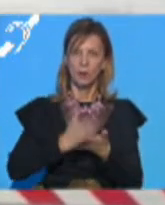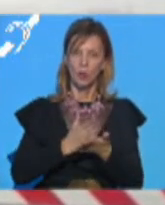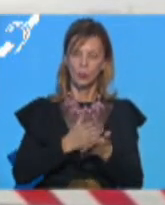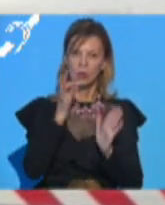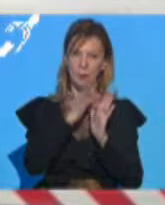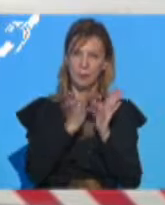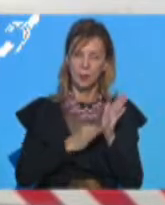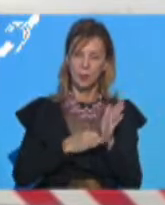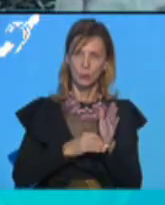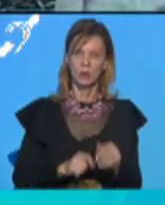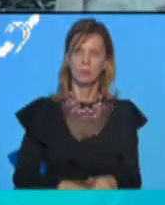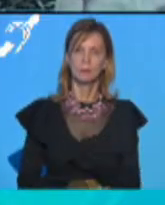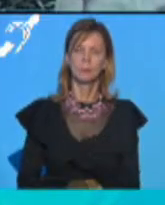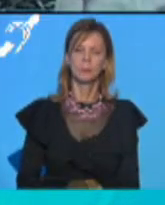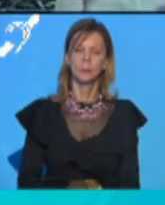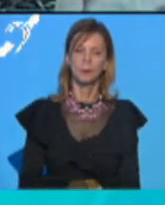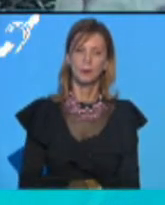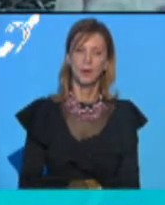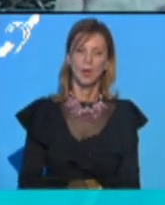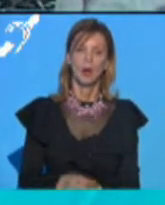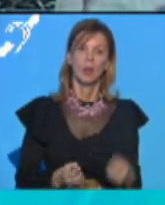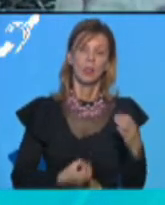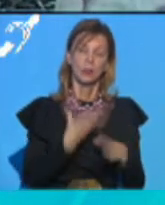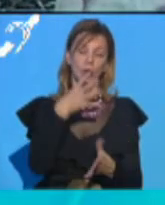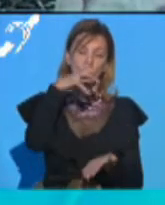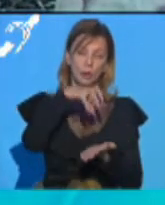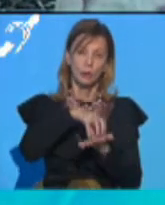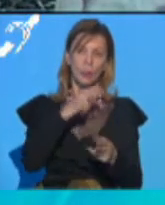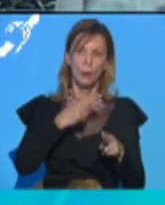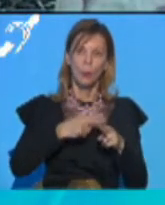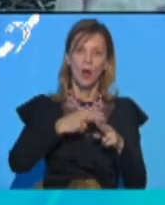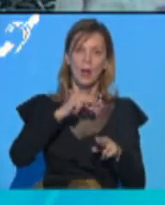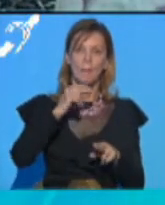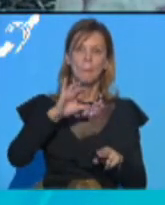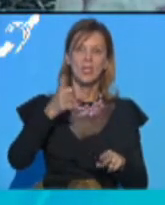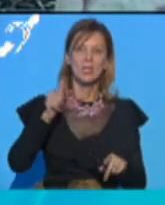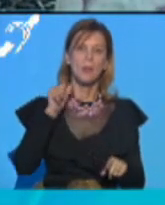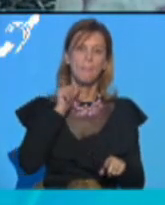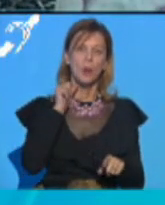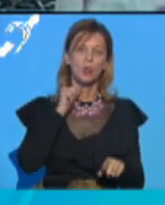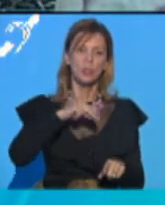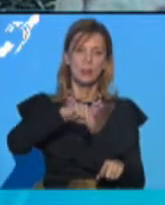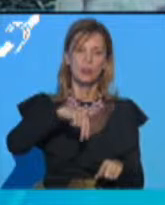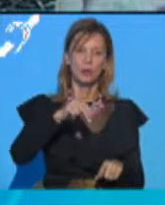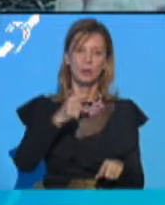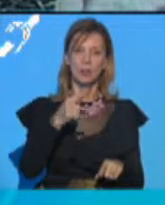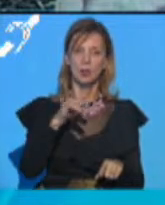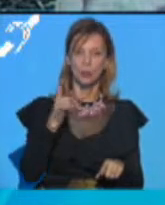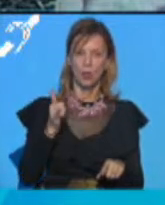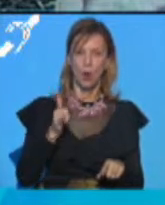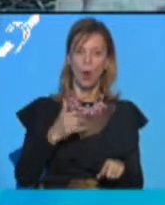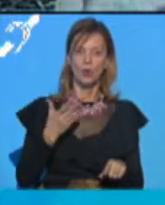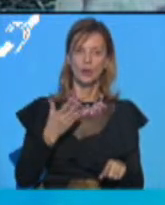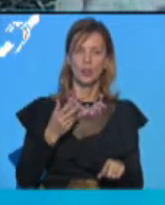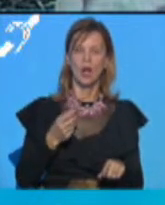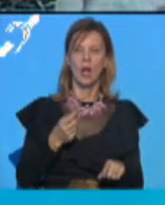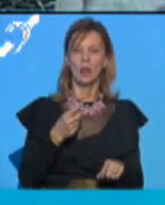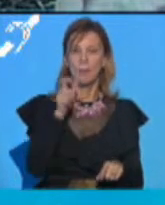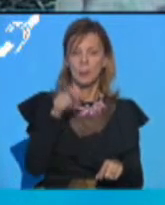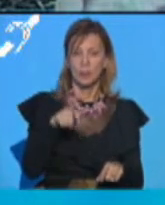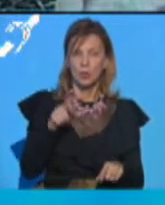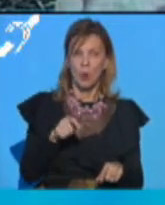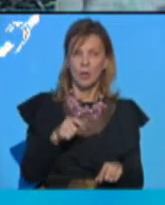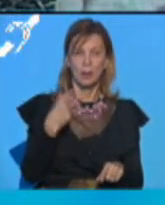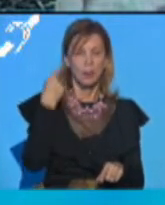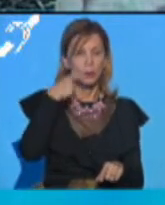măsuri legale. Noi focare de pestă porcină au apărut în județul Gorj, spre disperarea fermierilor care s-au uitat